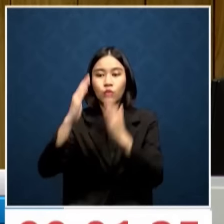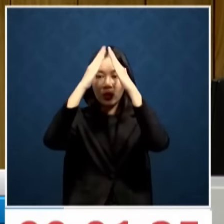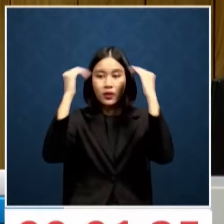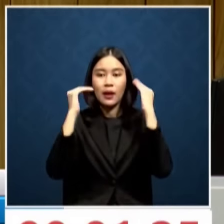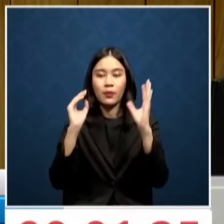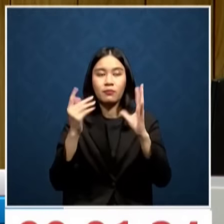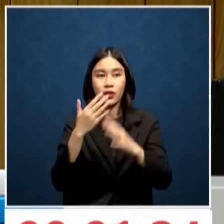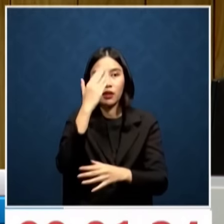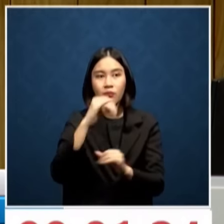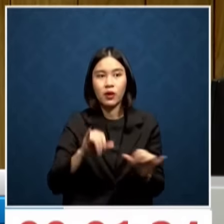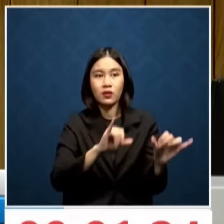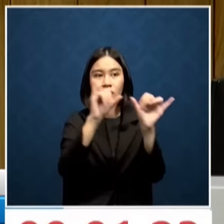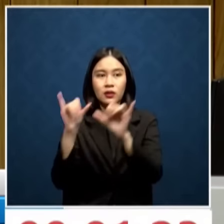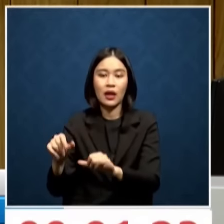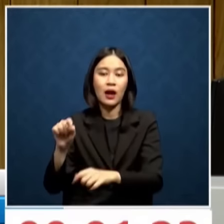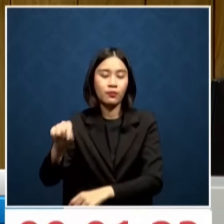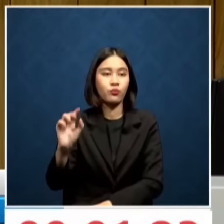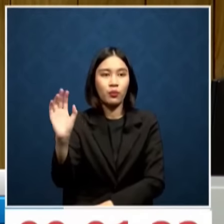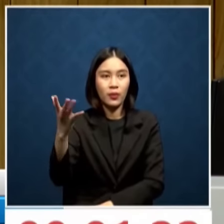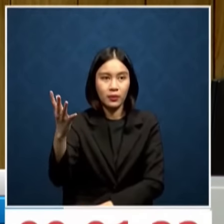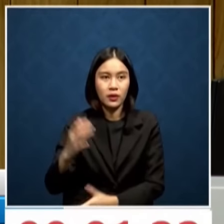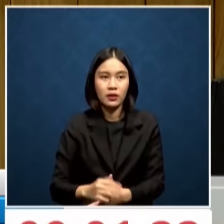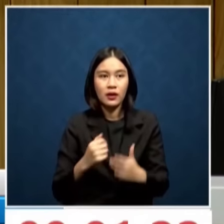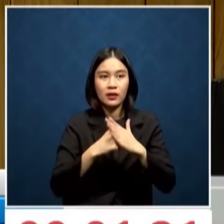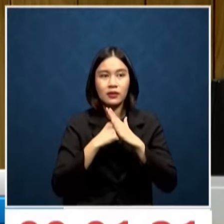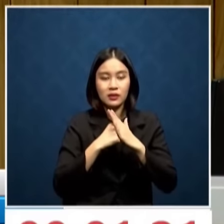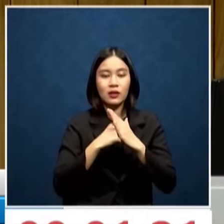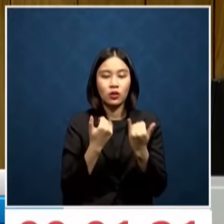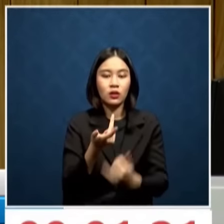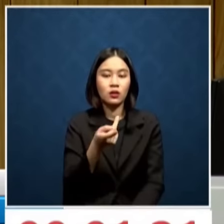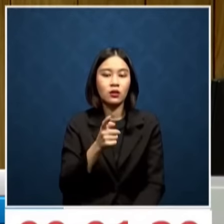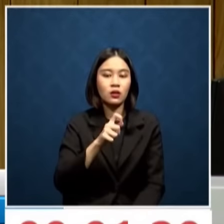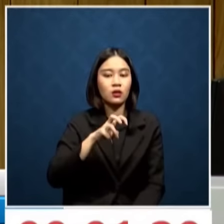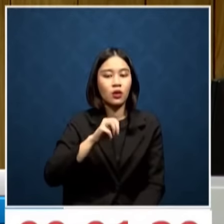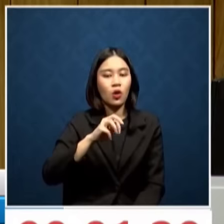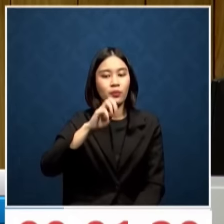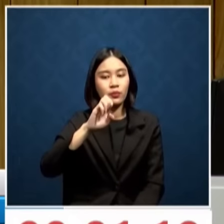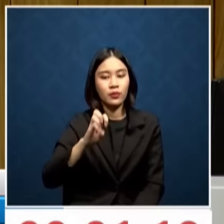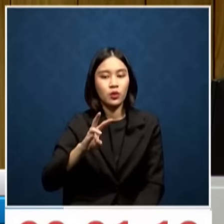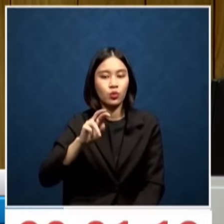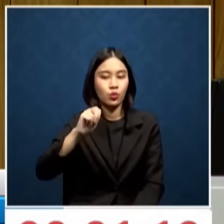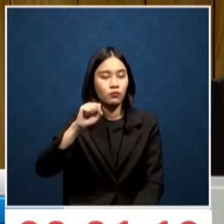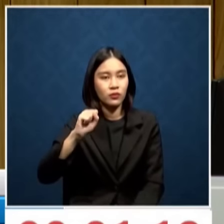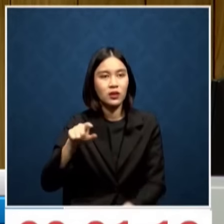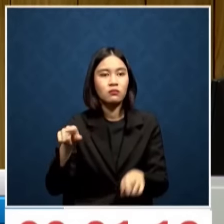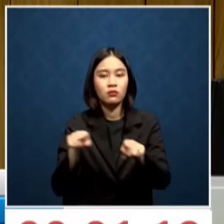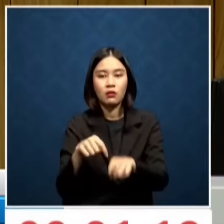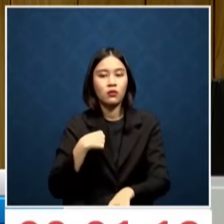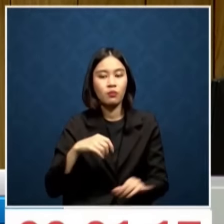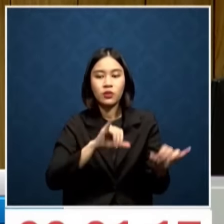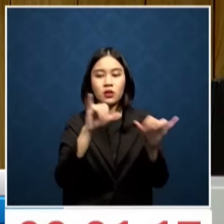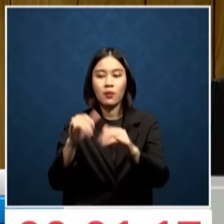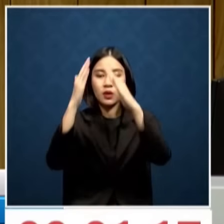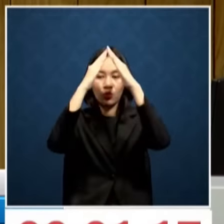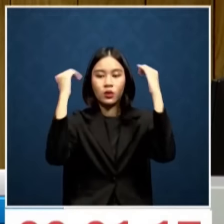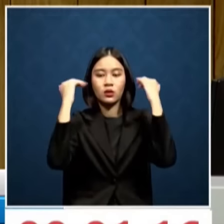ายจากคอมมิวนิสต์ไปคอมมิวนิสต์คือจีนเนี่ยก็ถือยังเป็นคอมมิวนิสต์อยู่ใช่ไหมครับเวียดนามก็ยังถือเป็นคอมมิวนิสต์อยู่เพราะฉะนั้นเขาบอกเขาไม่ไปเวียดน